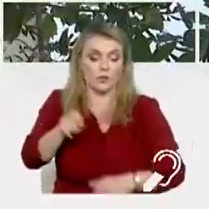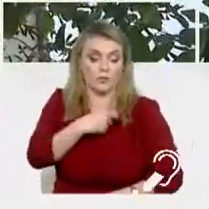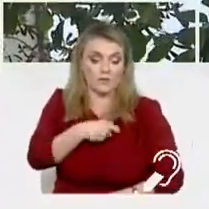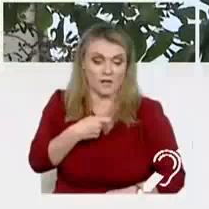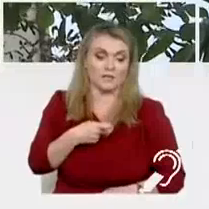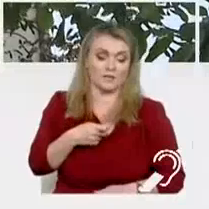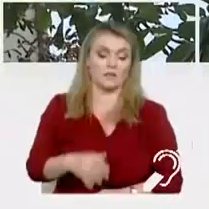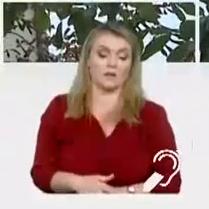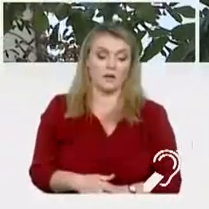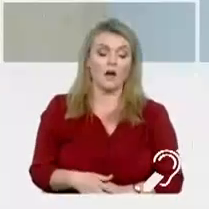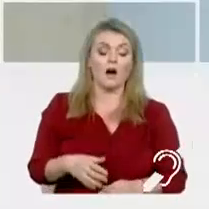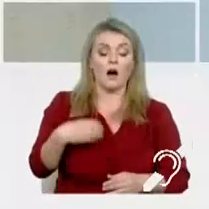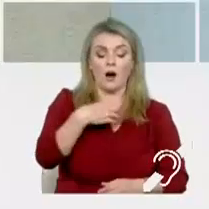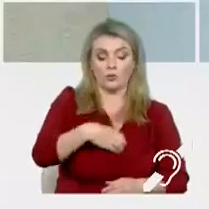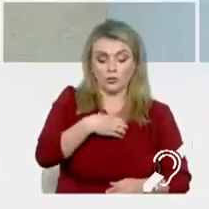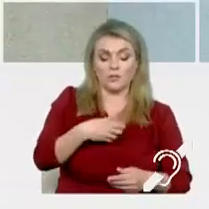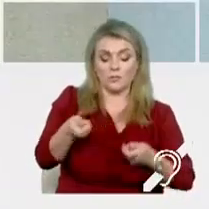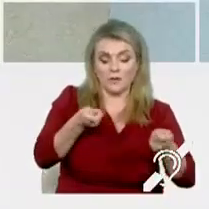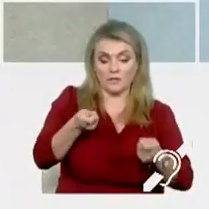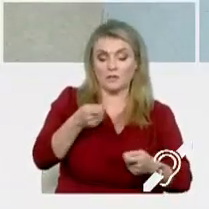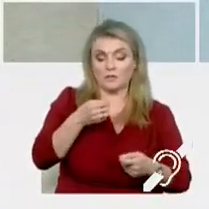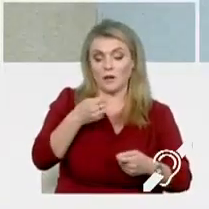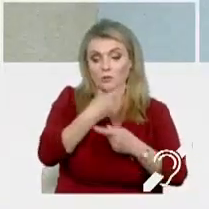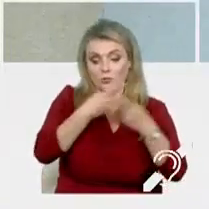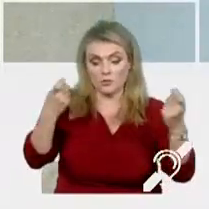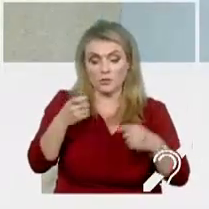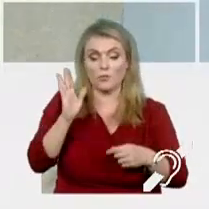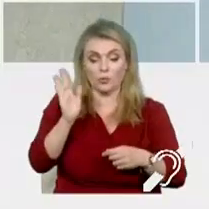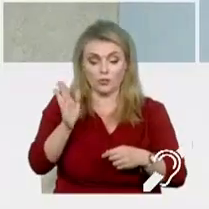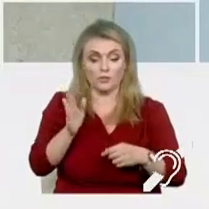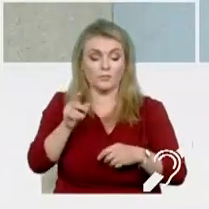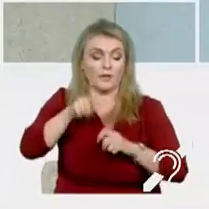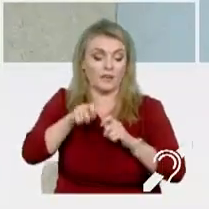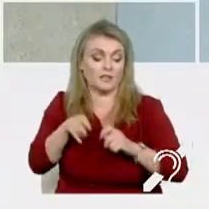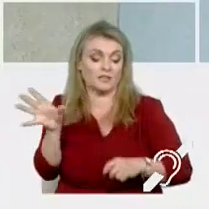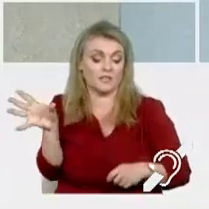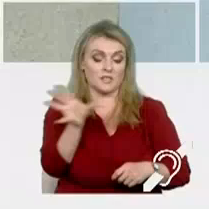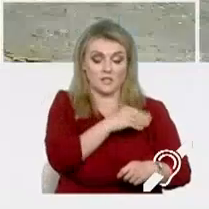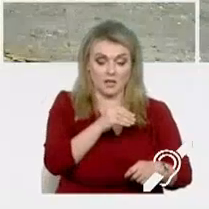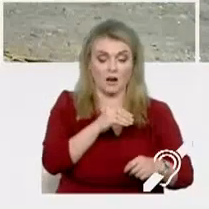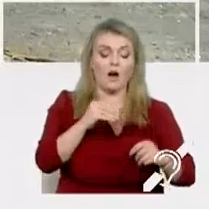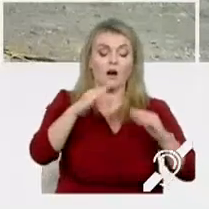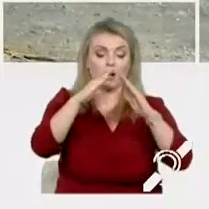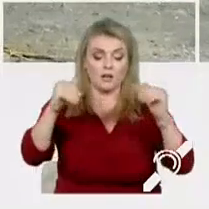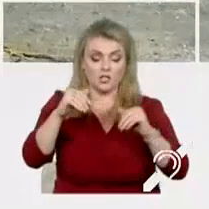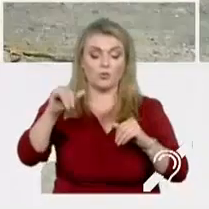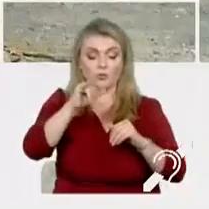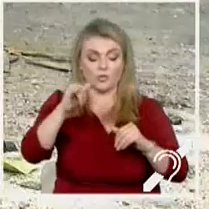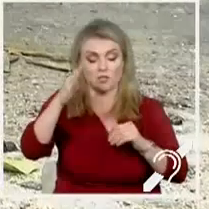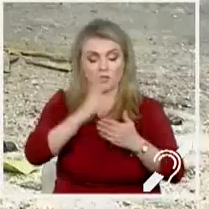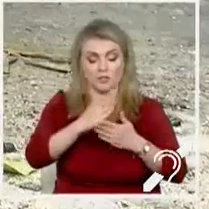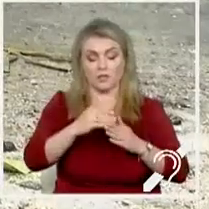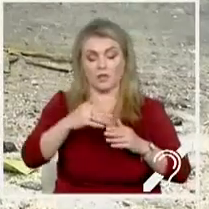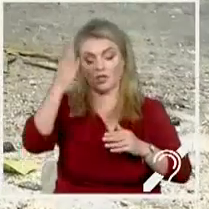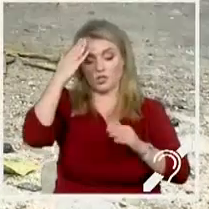proprietarilor. Autoritățile municipale anunță că vor verifica toate blocurile de locuințe cu mansarde din sectorul Buiucani.